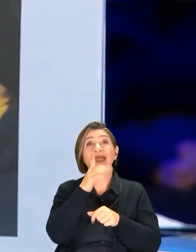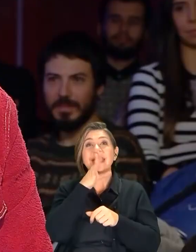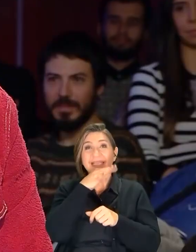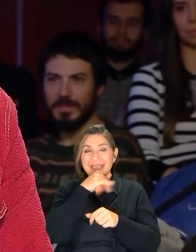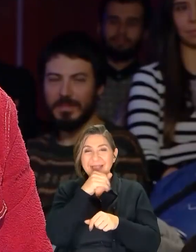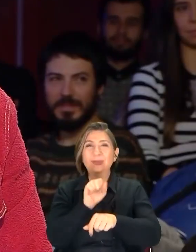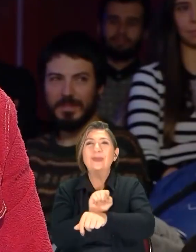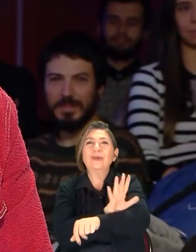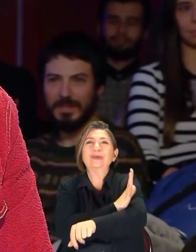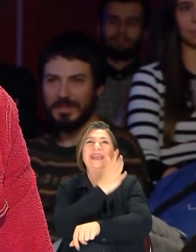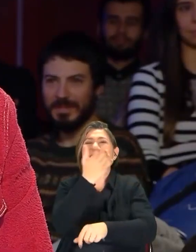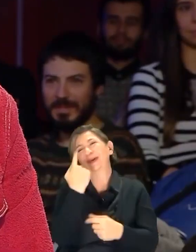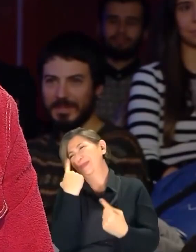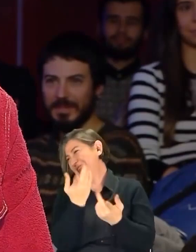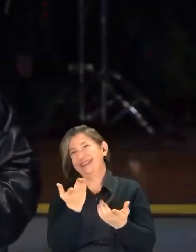yaşlandıkça